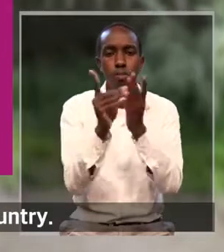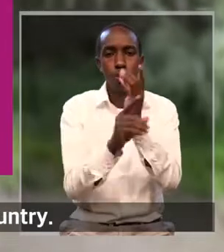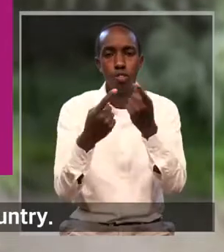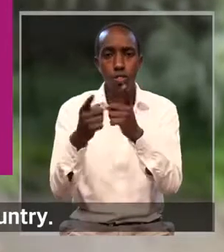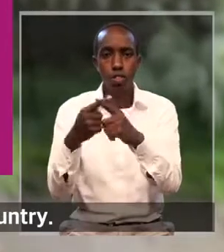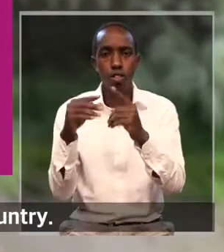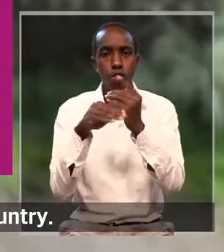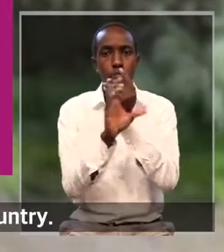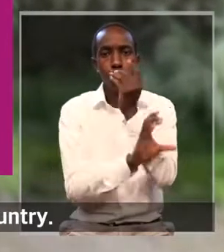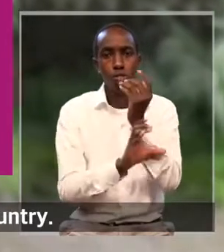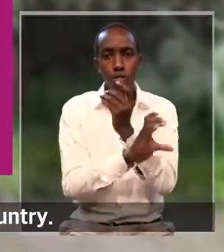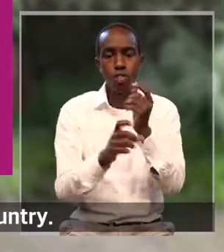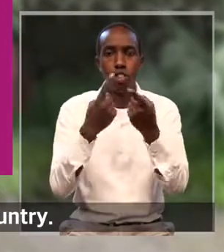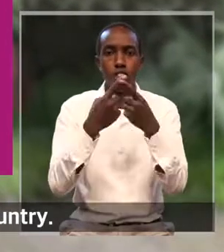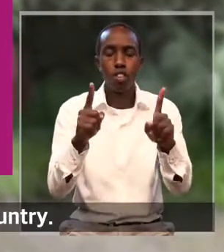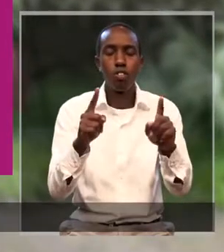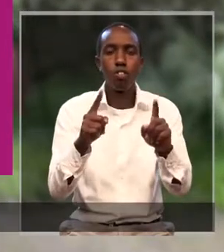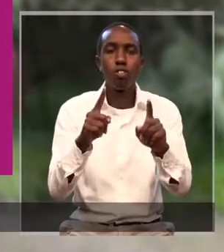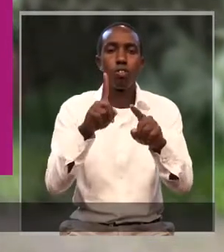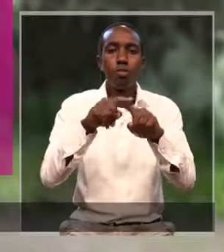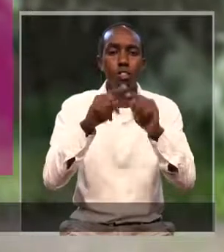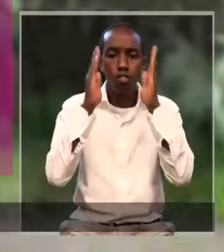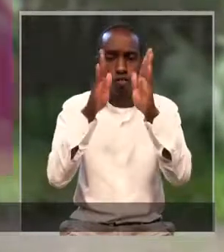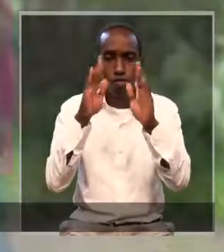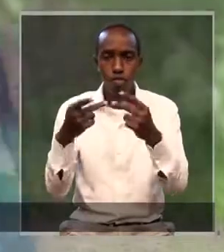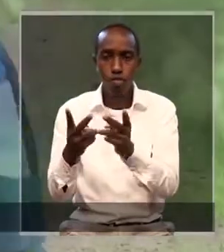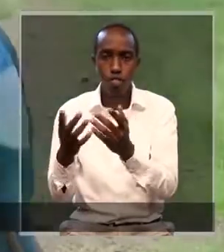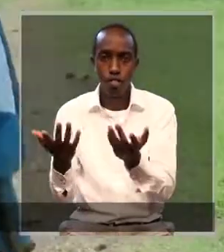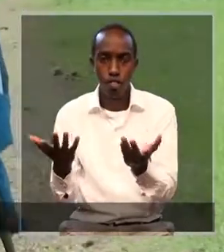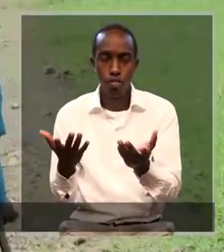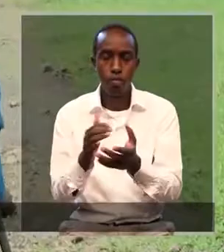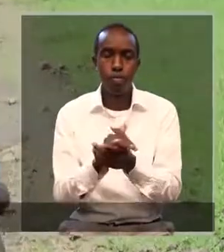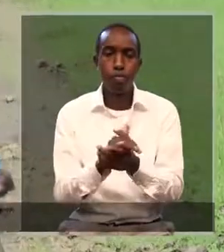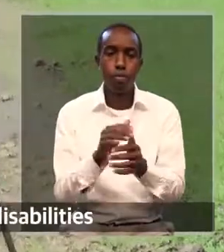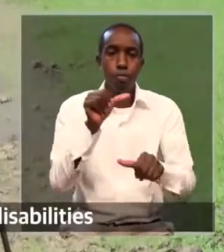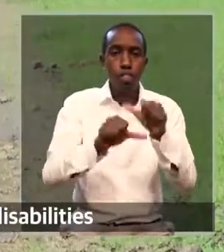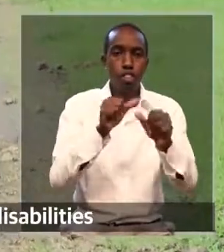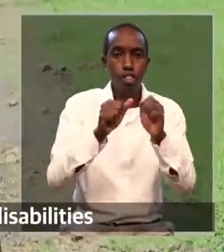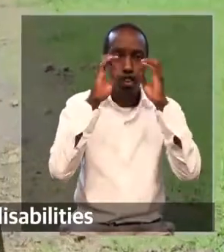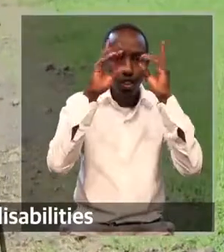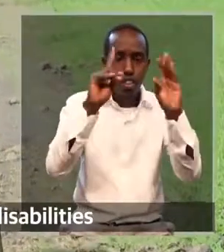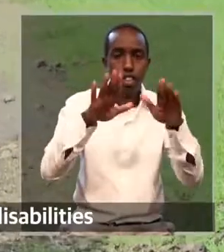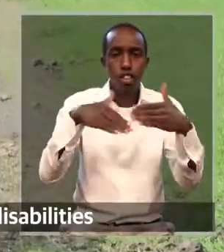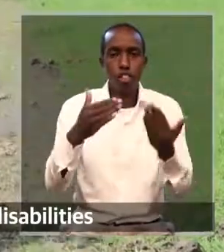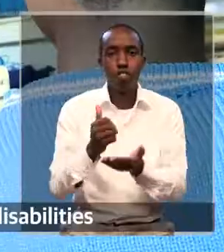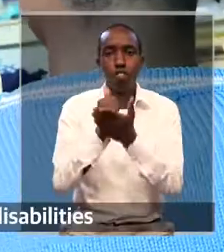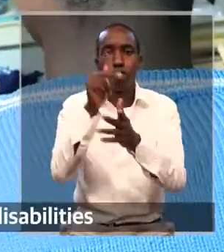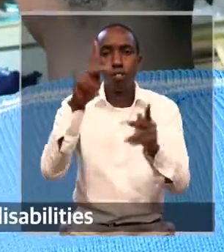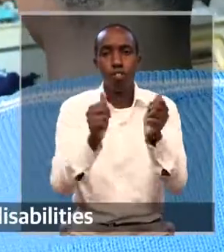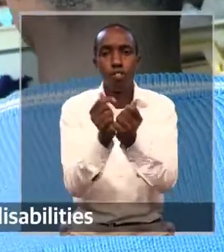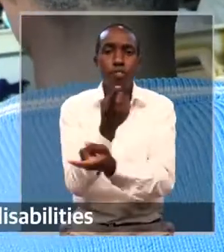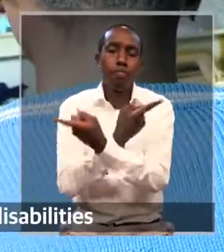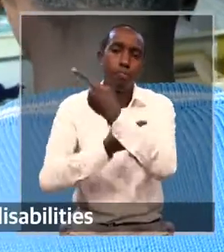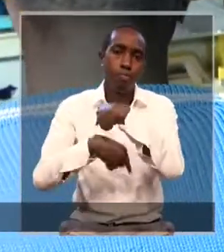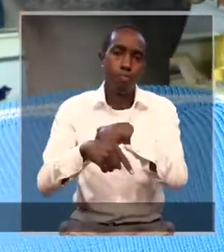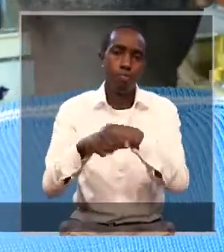turere dutandukanye tw'igihugu, gusa tukagenda dutandukana bitewe n'igice umushinga wibandaho, haba mu birebana n'uburezi cyangwa se gufasha